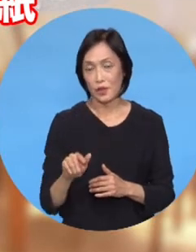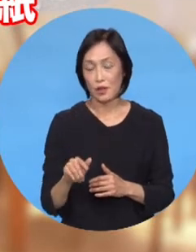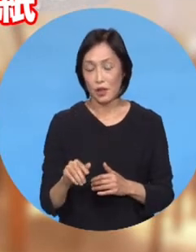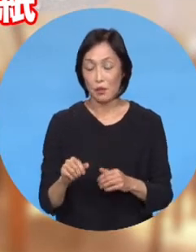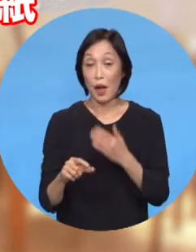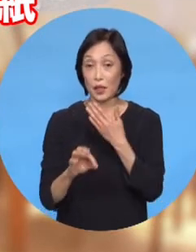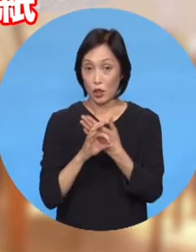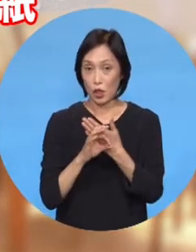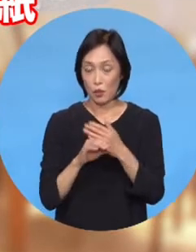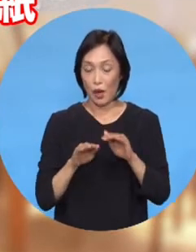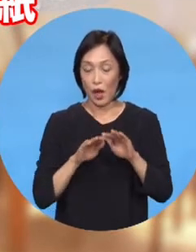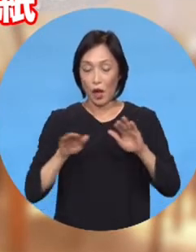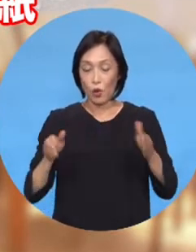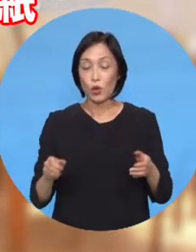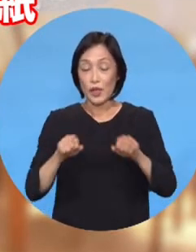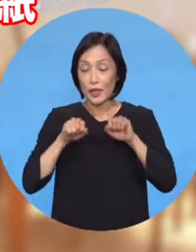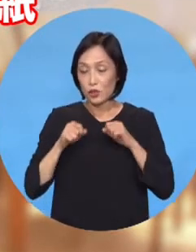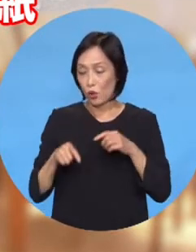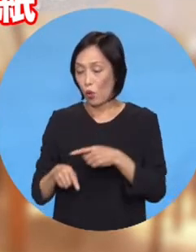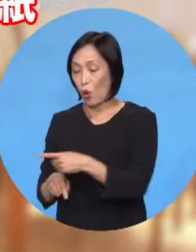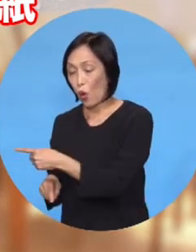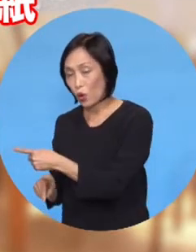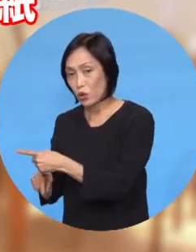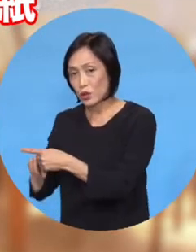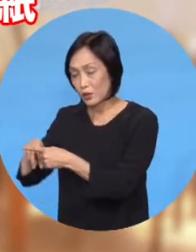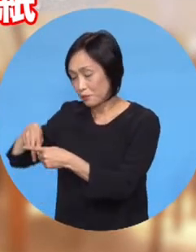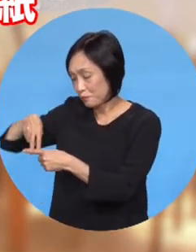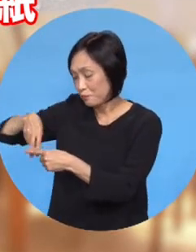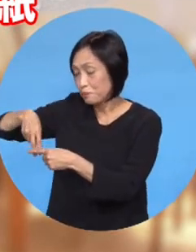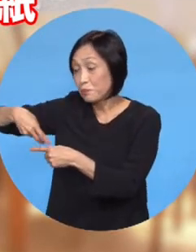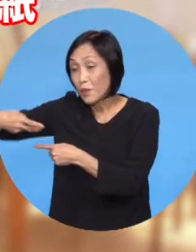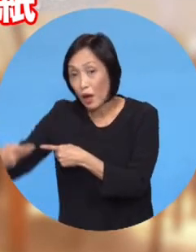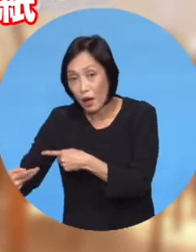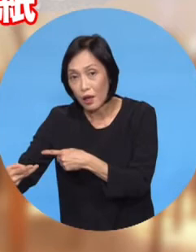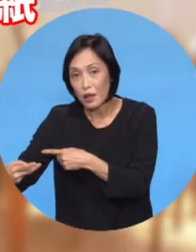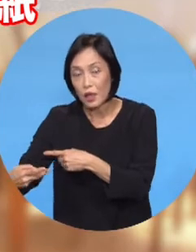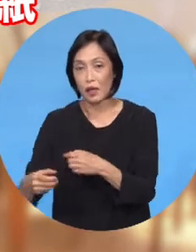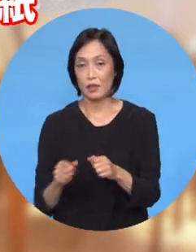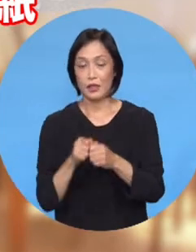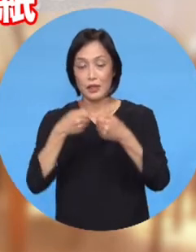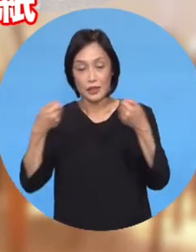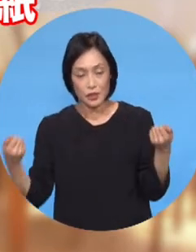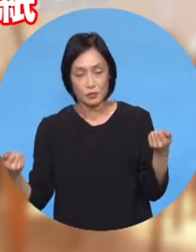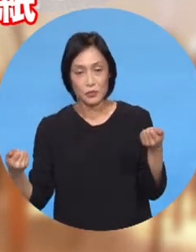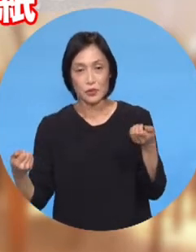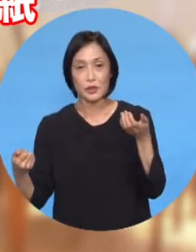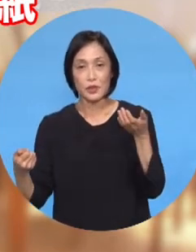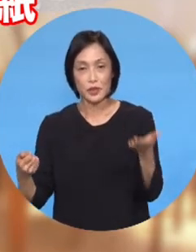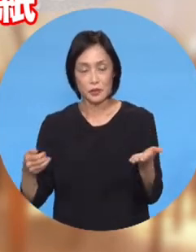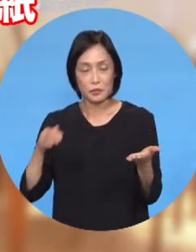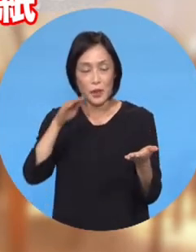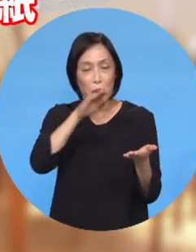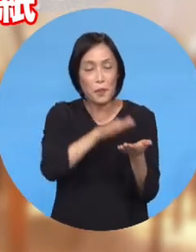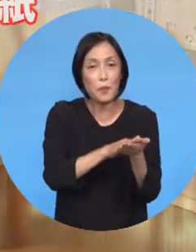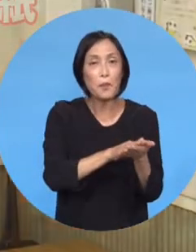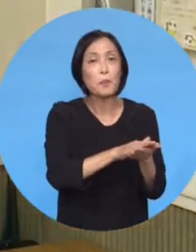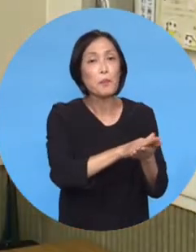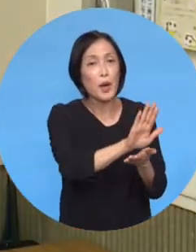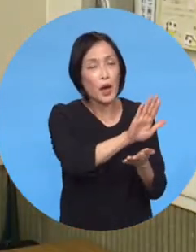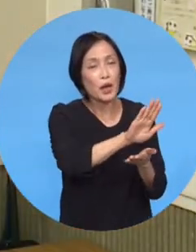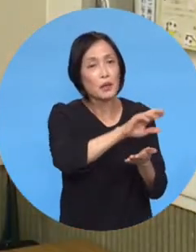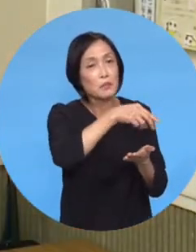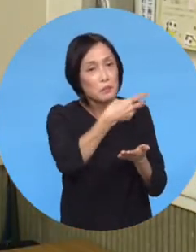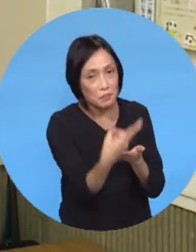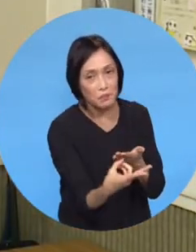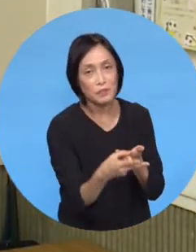つのコードにとかストーブのコードに足を引っ掛けたり、あるいは新聞紙で足を滑らしたりとか、そういった方のお話は